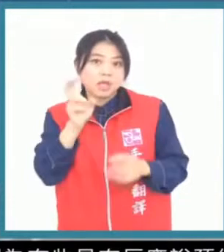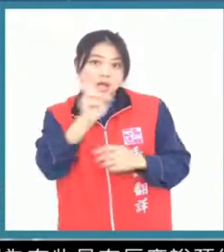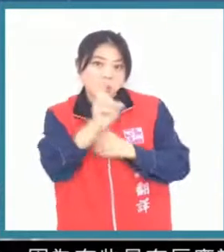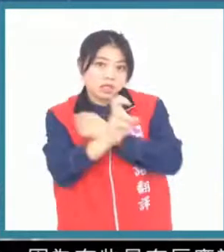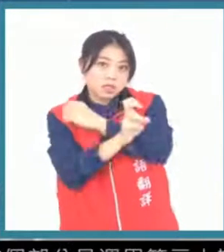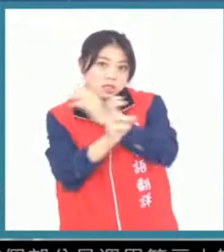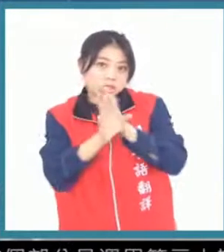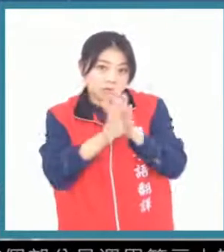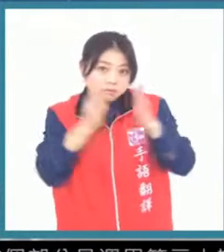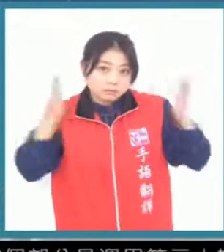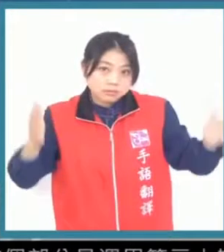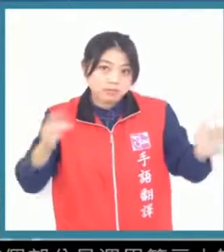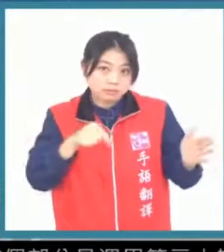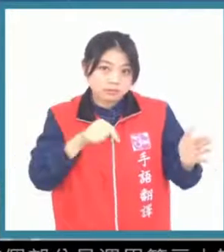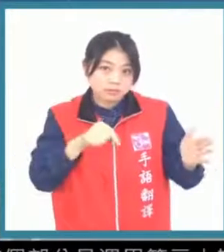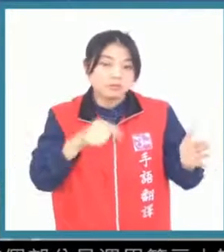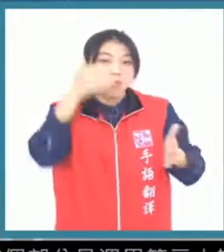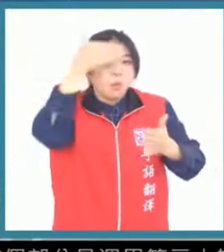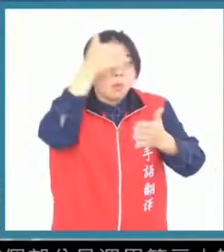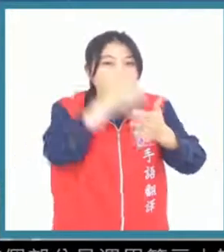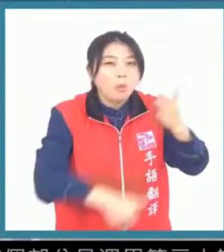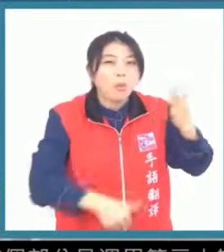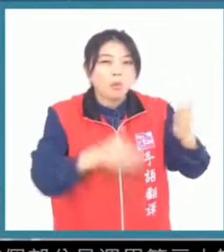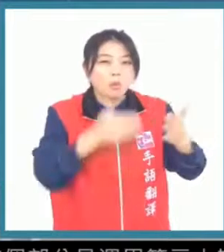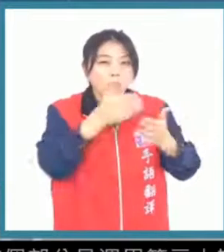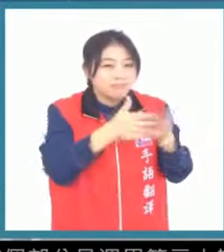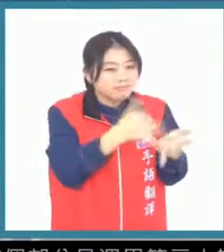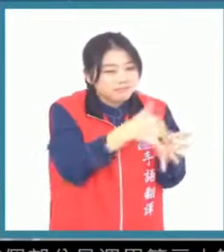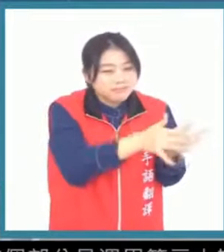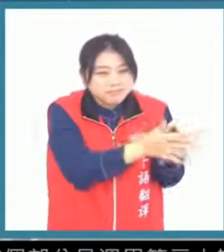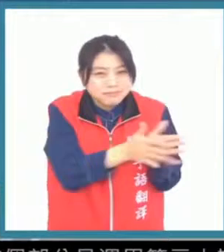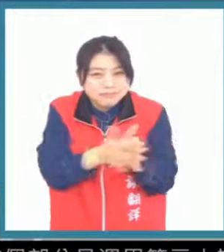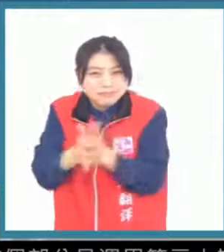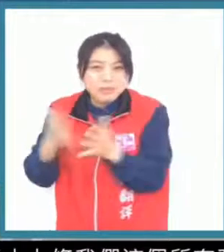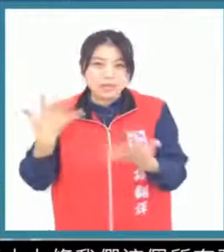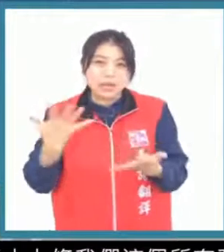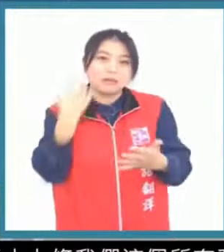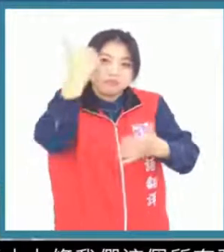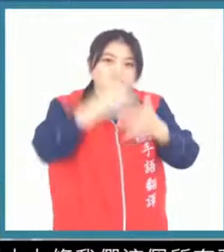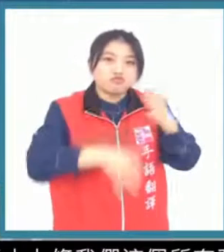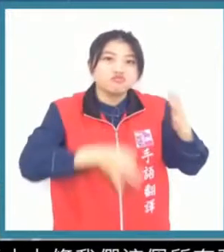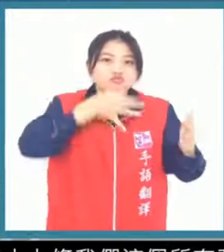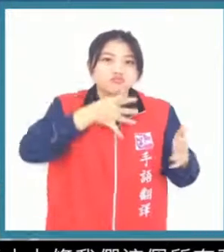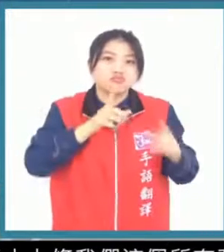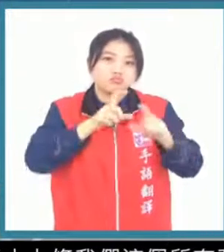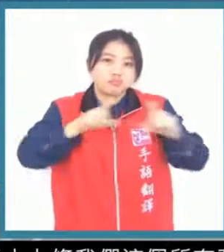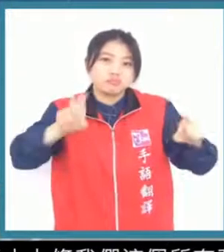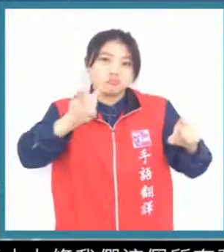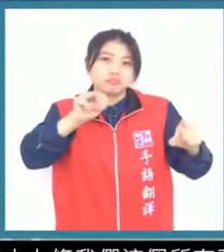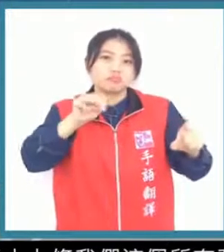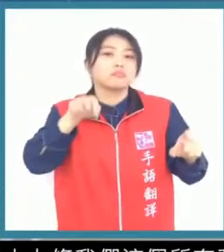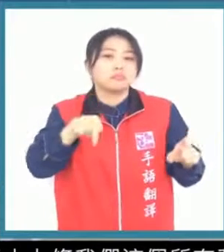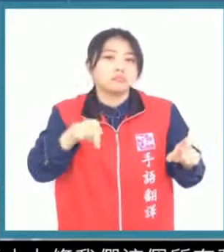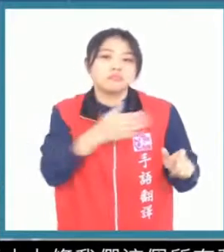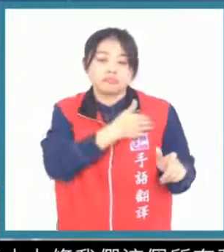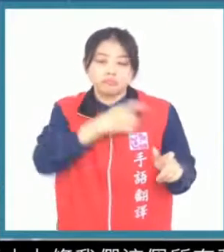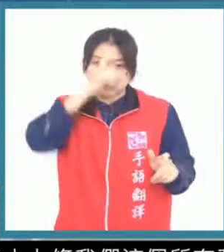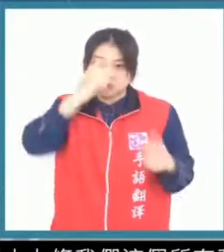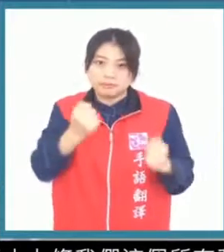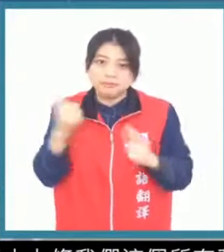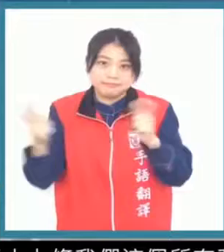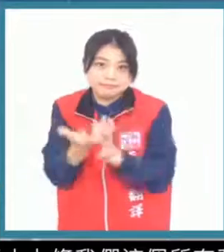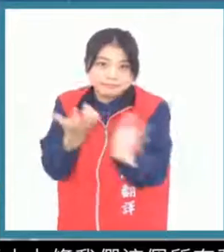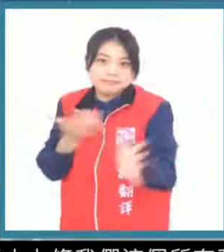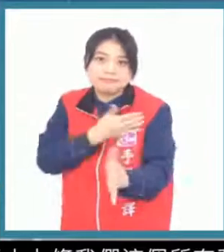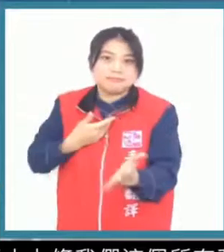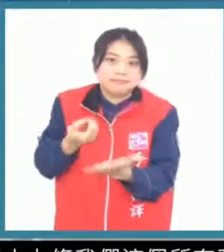第二十期我们这个所有剩下的莫德纳疫苗过年前我们希望能够全数使用完毕，能够提